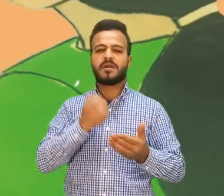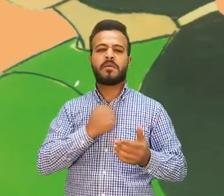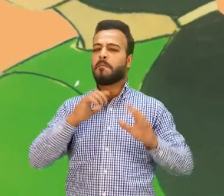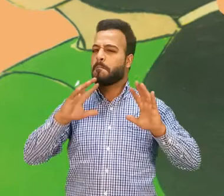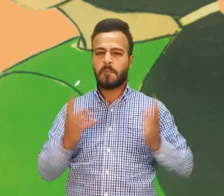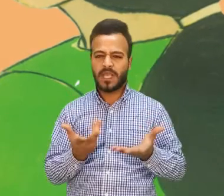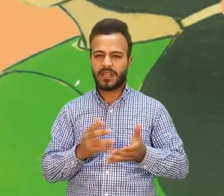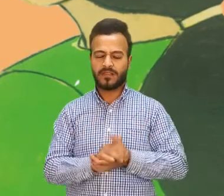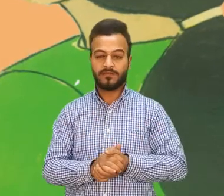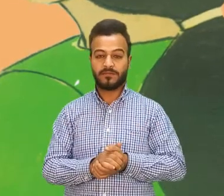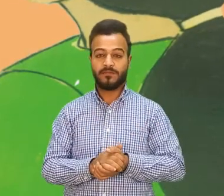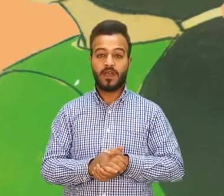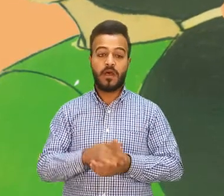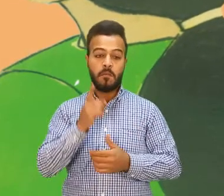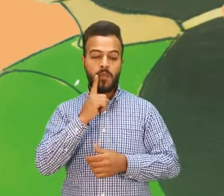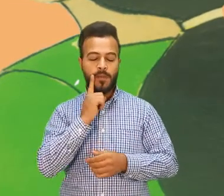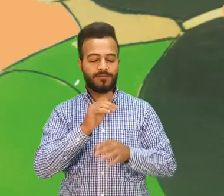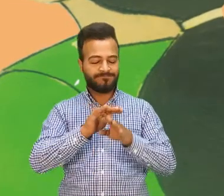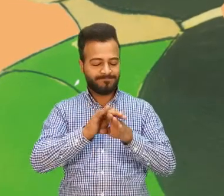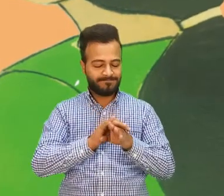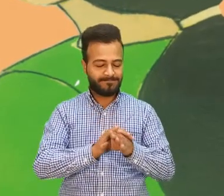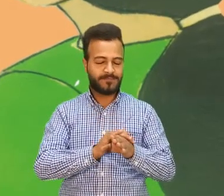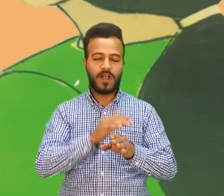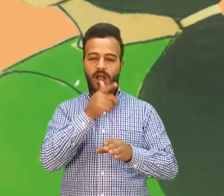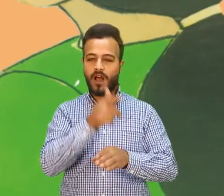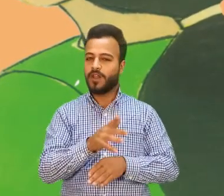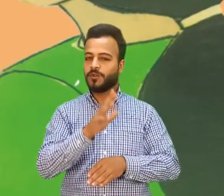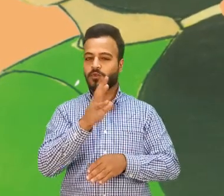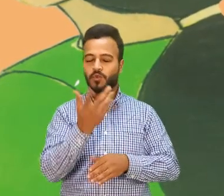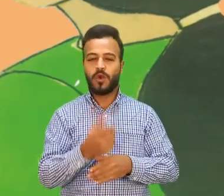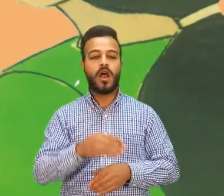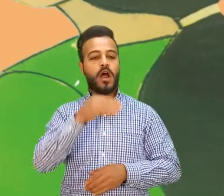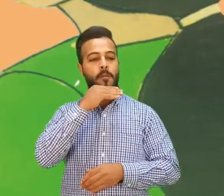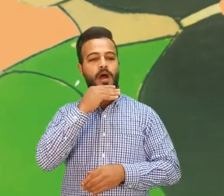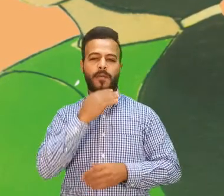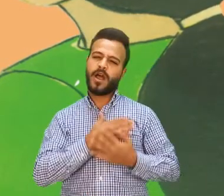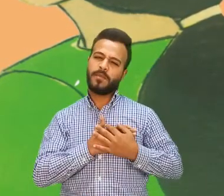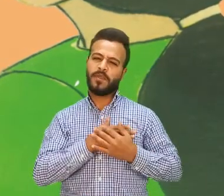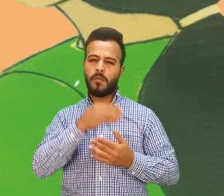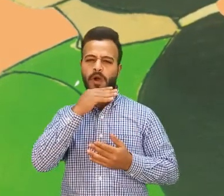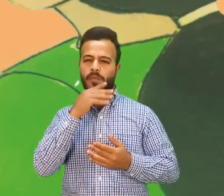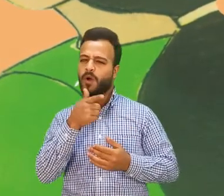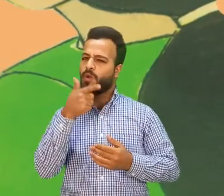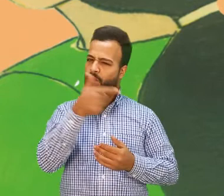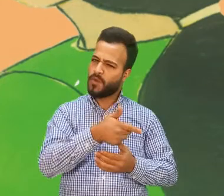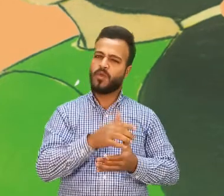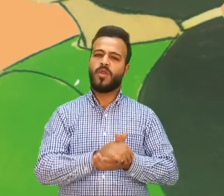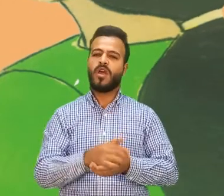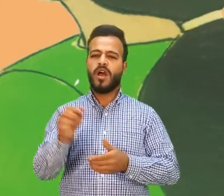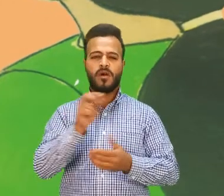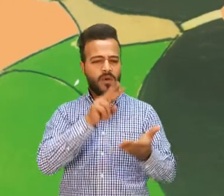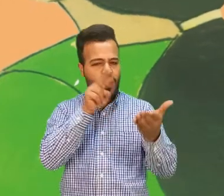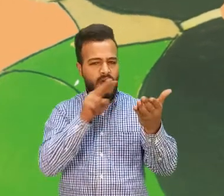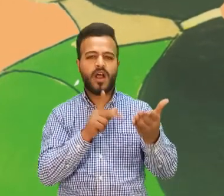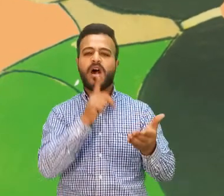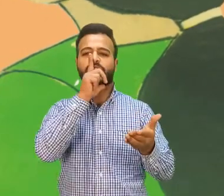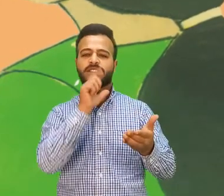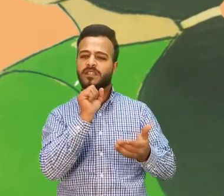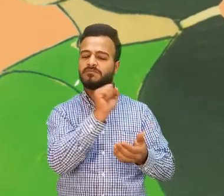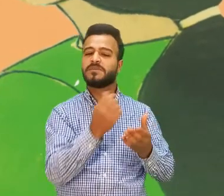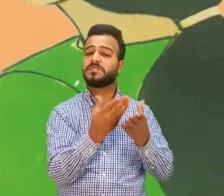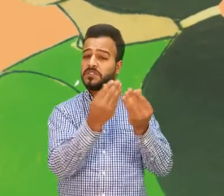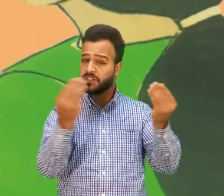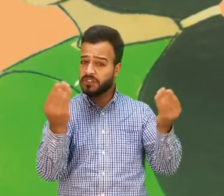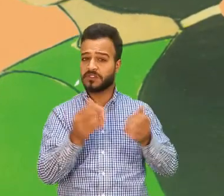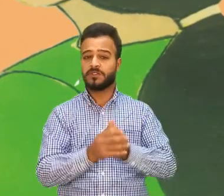حاولت أمها التخفيف عنها قائلة: البابا يا حبيبتي سيقرأ لك قصصا